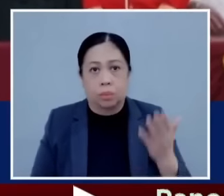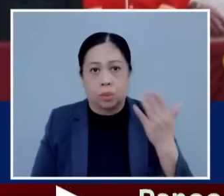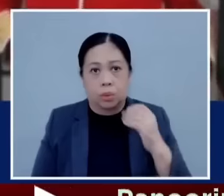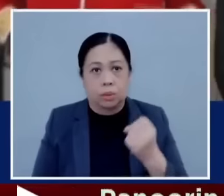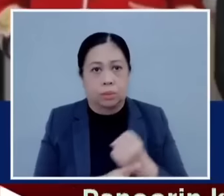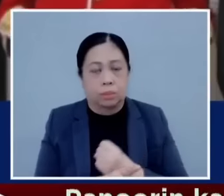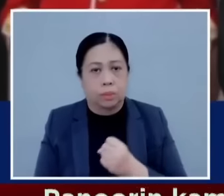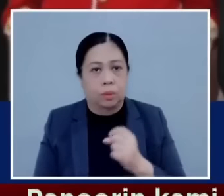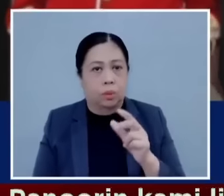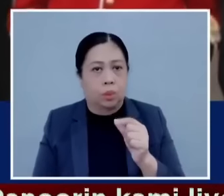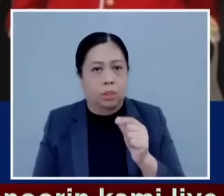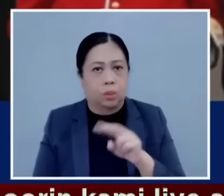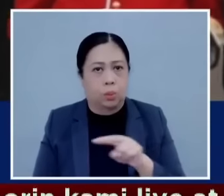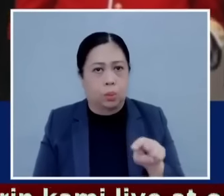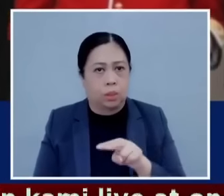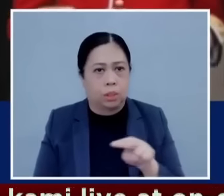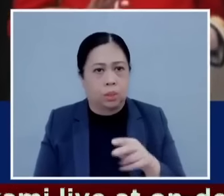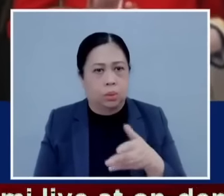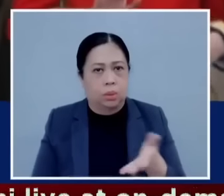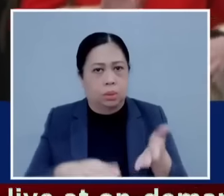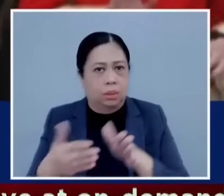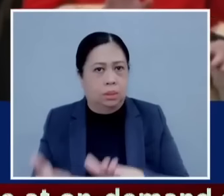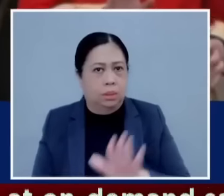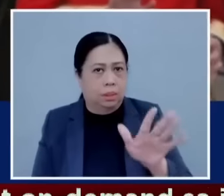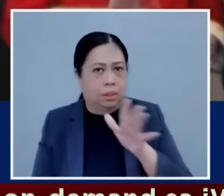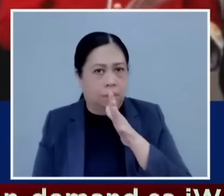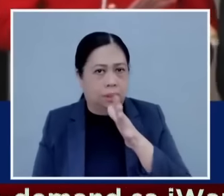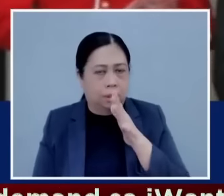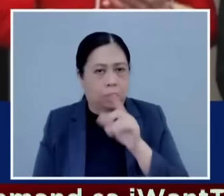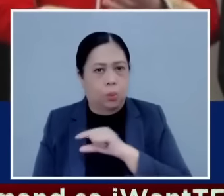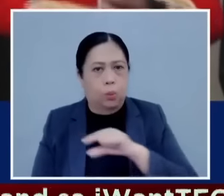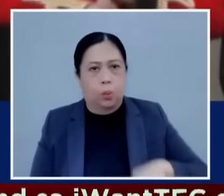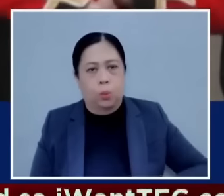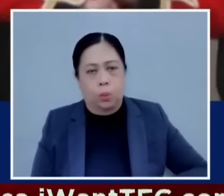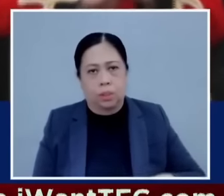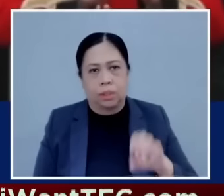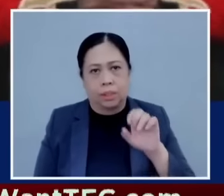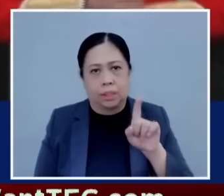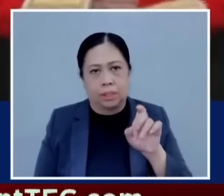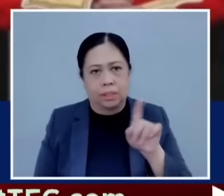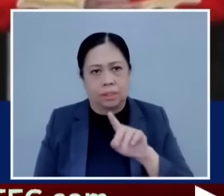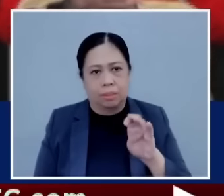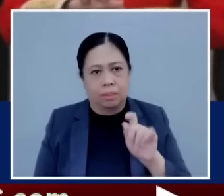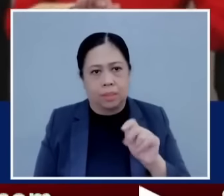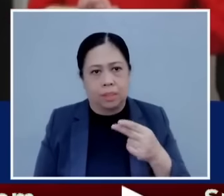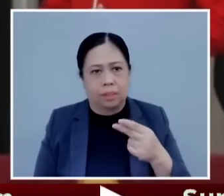September 2022 kasunod ng pagpanaw ng kanyang ina na si Queen Elizabeth II.